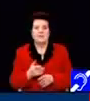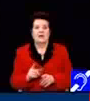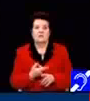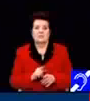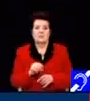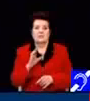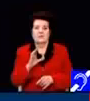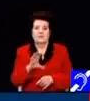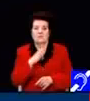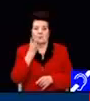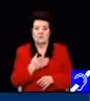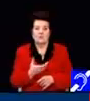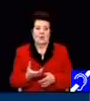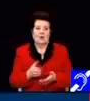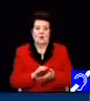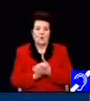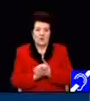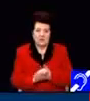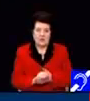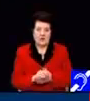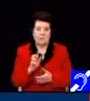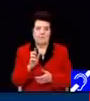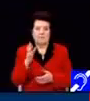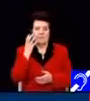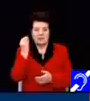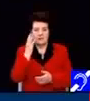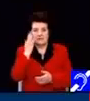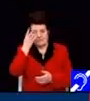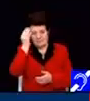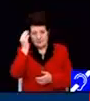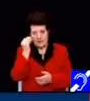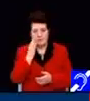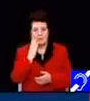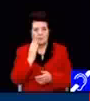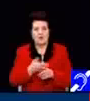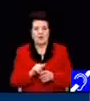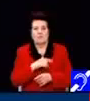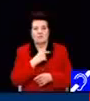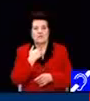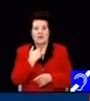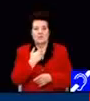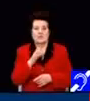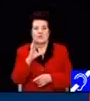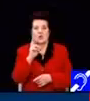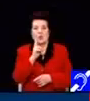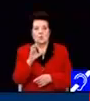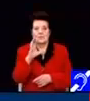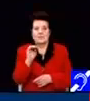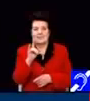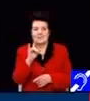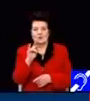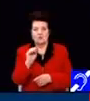pentru că el spune că unirea Basarabiei cu România a făcut-o glasul sângelui. Este o expresie fantastică care nu se întâlnește